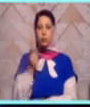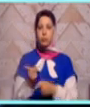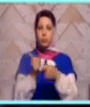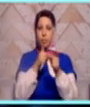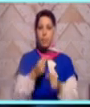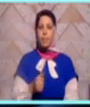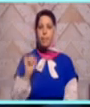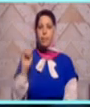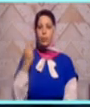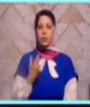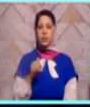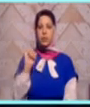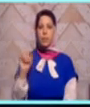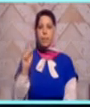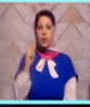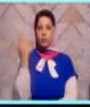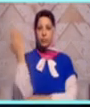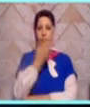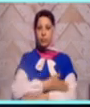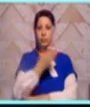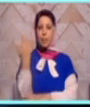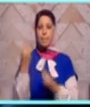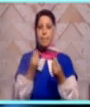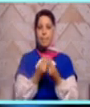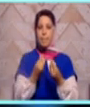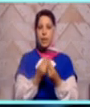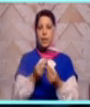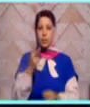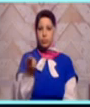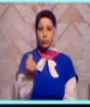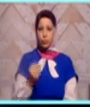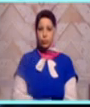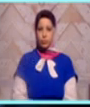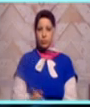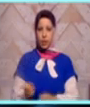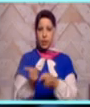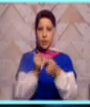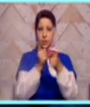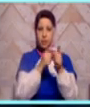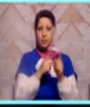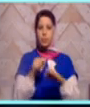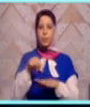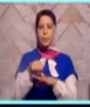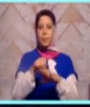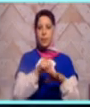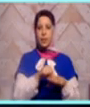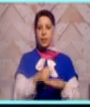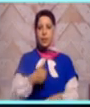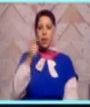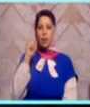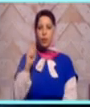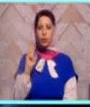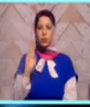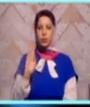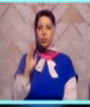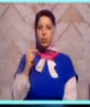يمتد بعد ذلك لمحطة الملك الصالح مع الخط الأول ومرورا حتى يصل طبعا لمنطقة الفسطاط. يبقى حضرتك